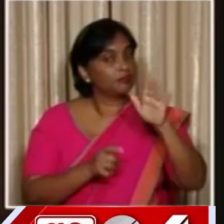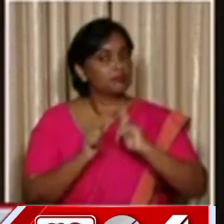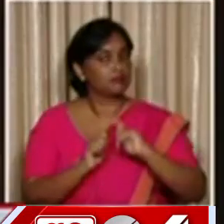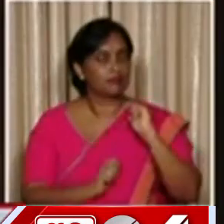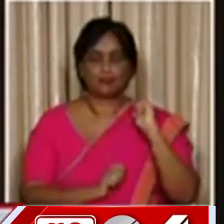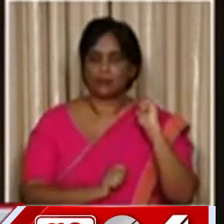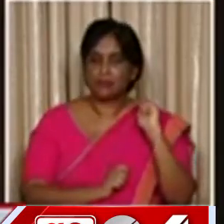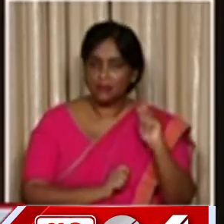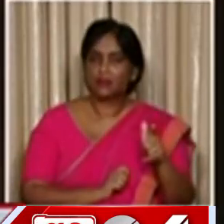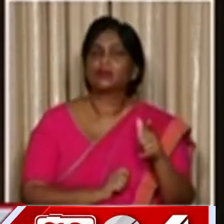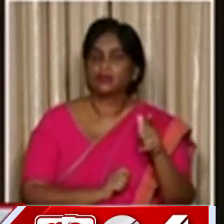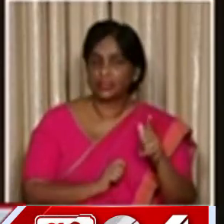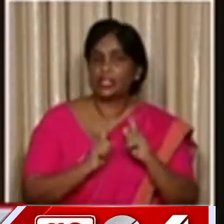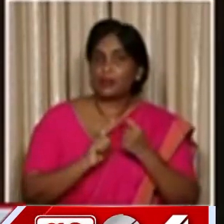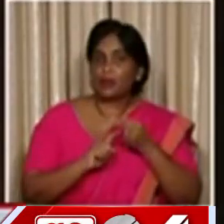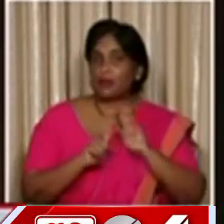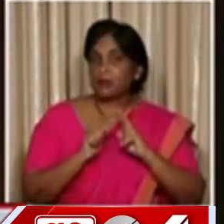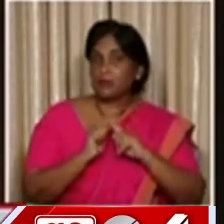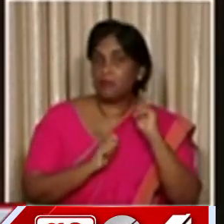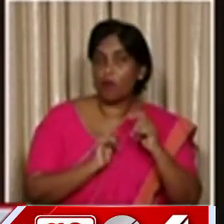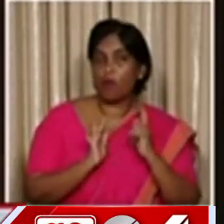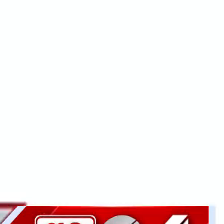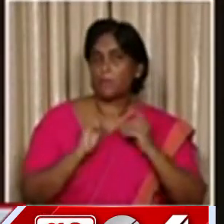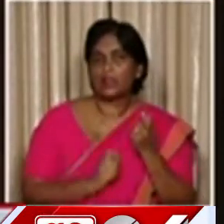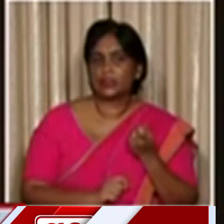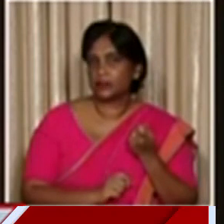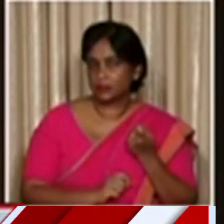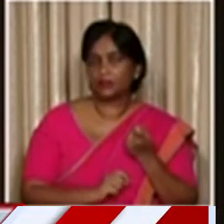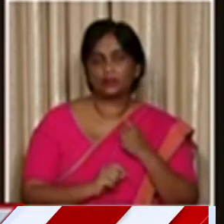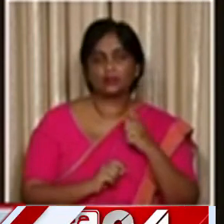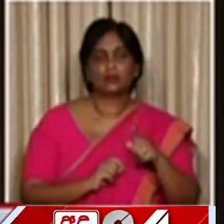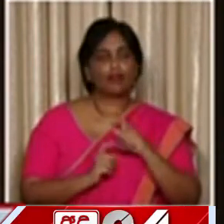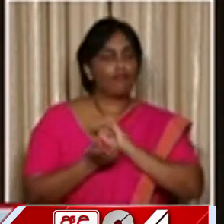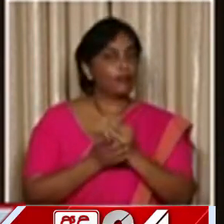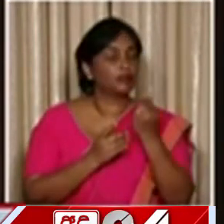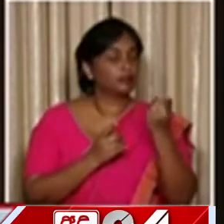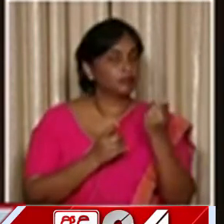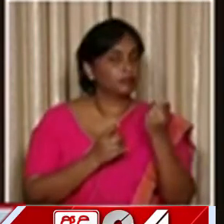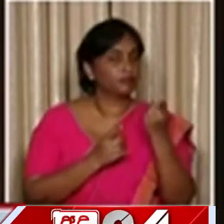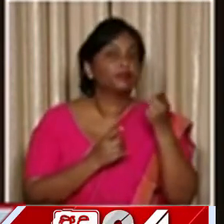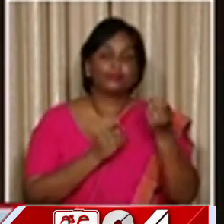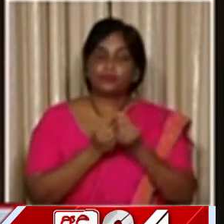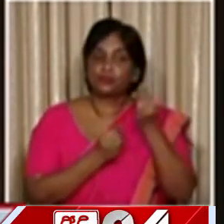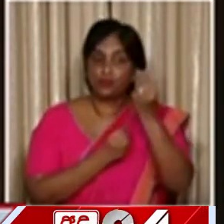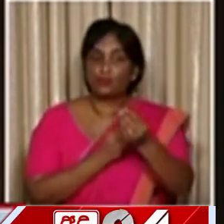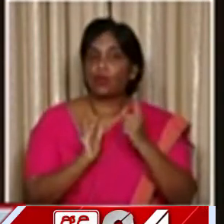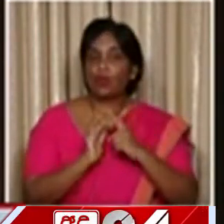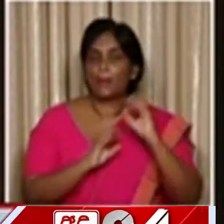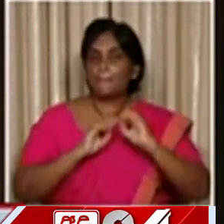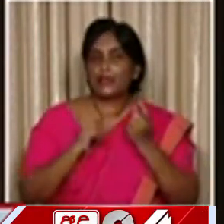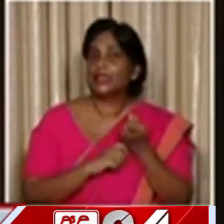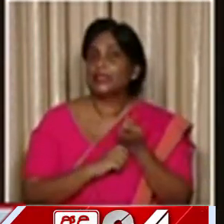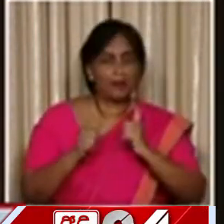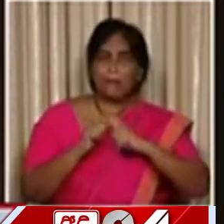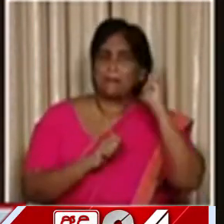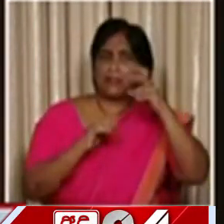ගෙවාගත් ඔවුන්ගේ සේවකත්ව සාධකර මුදලට ගෙවාගත් පුලී ප්‍රතිශතය කීයද? සේවා නියුක්ති භාරකර අර මුදලට ඒ තැන්පතු සඳහා ගෙවු පුලී ප්‍රතිශතය කීයද කියන